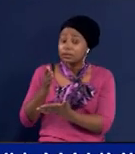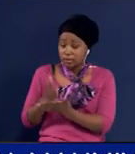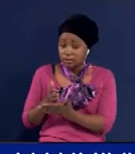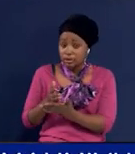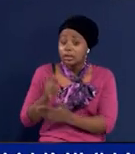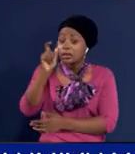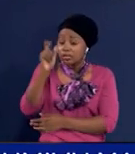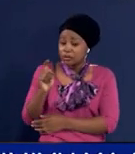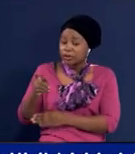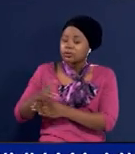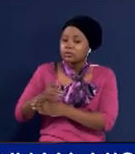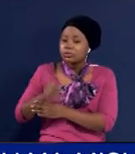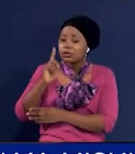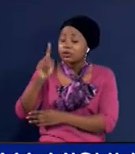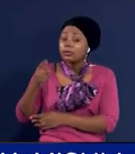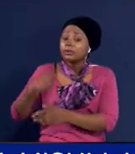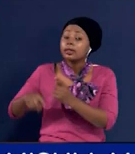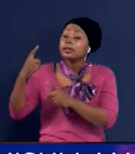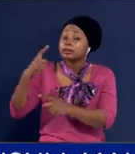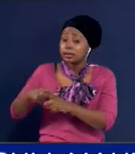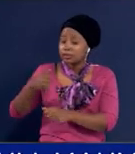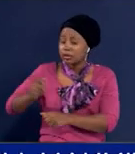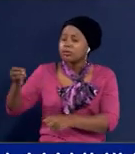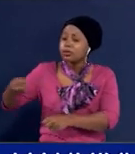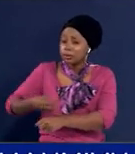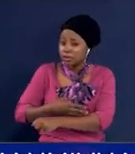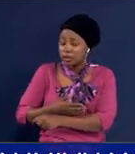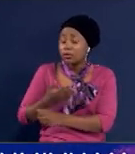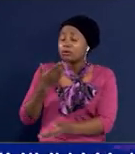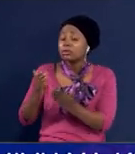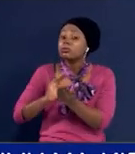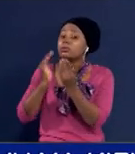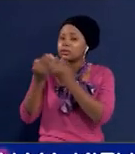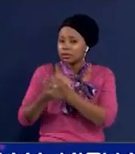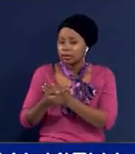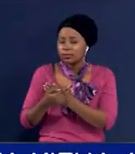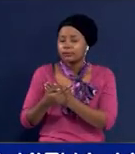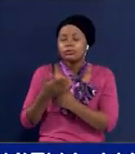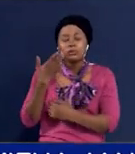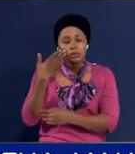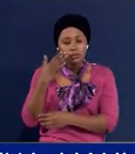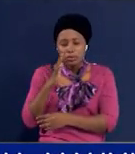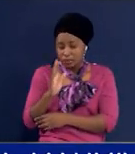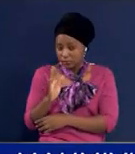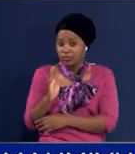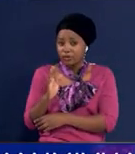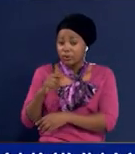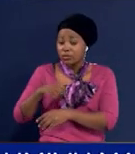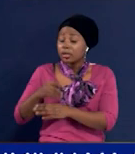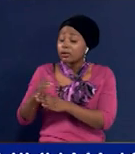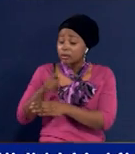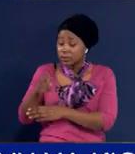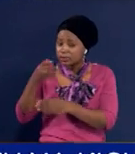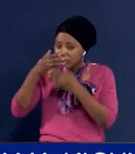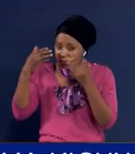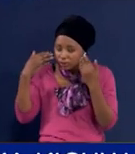mtu anayetumia anakuwa yupo kwenye hatari ya kujiambukiza zaidi kuliko kujikinga. Kwa hiyo ni muhimu sana tunapotumia barakoa,